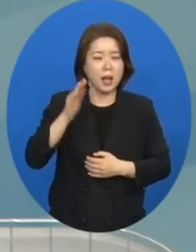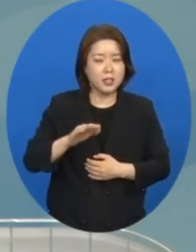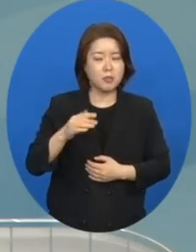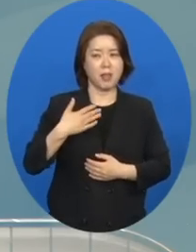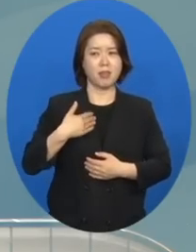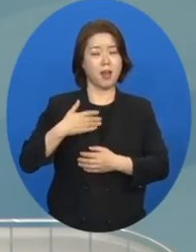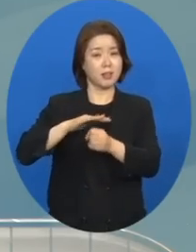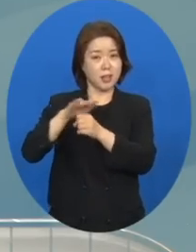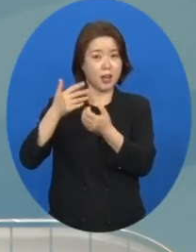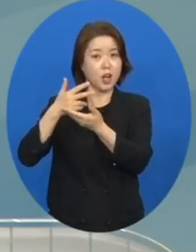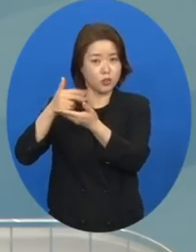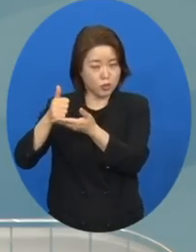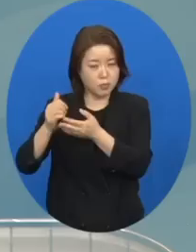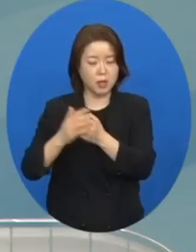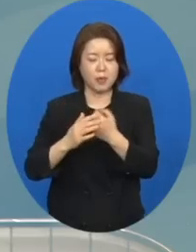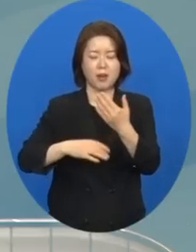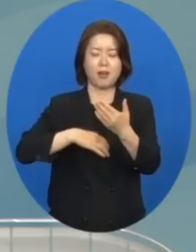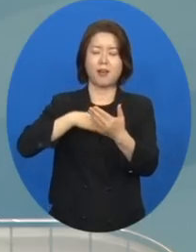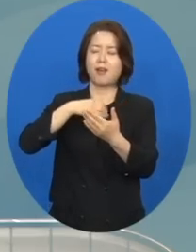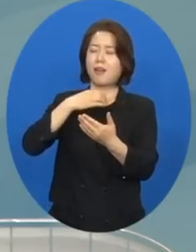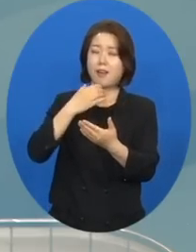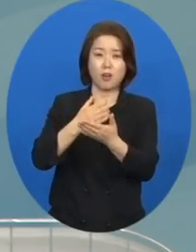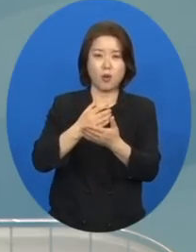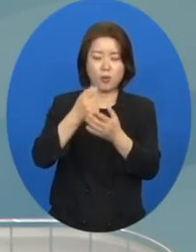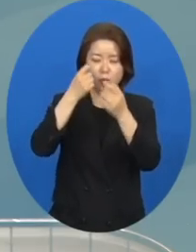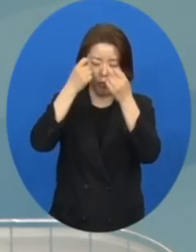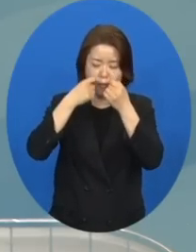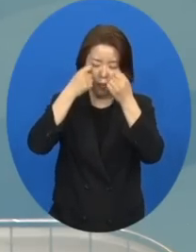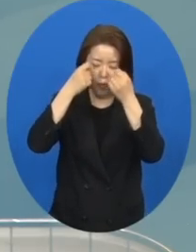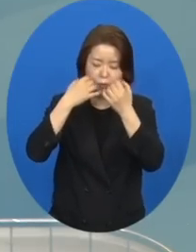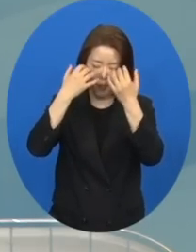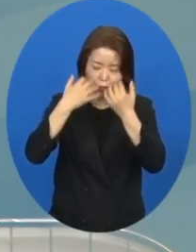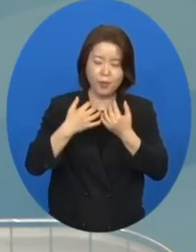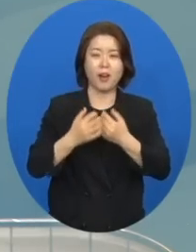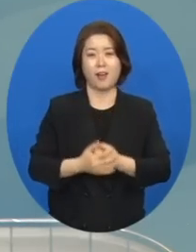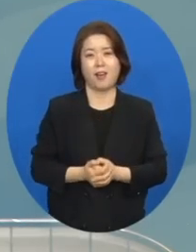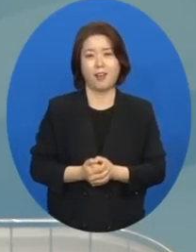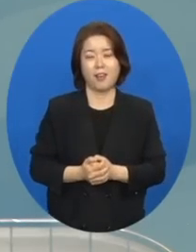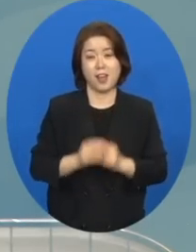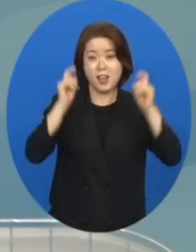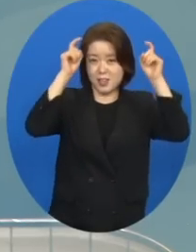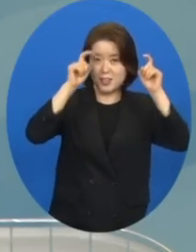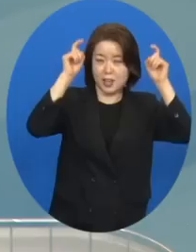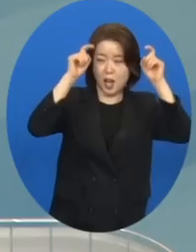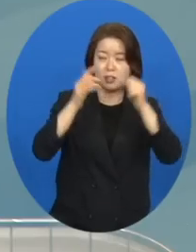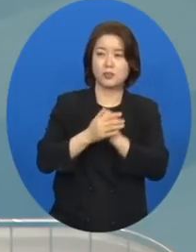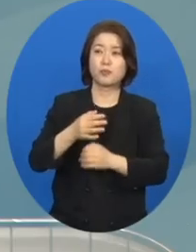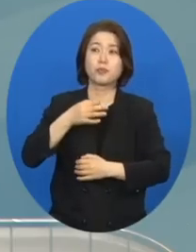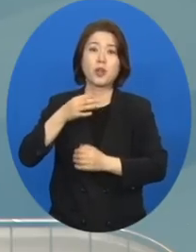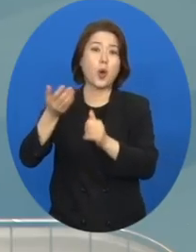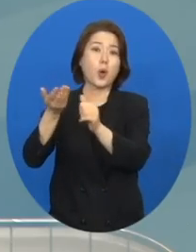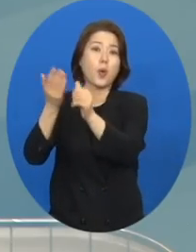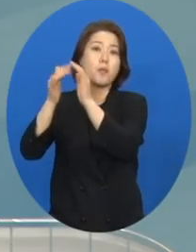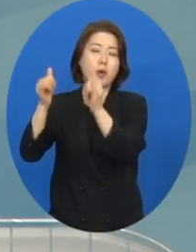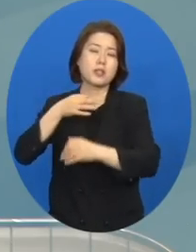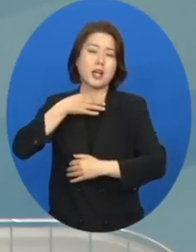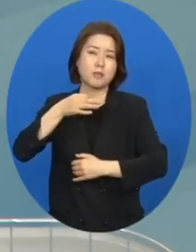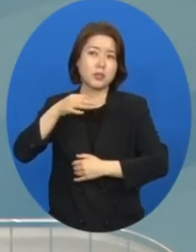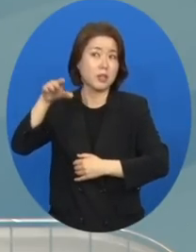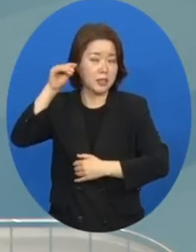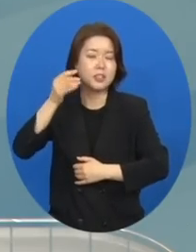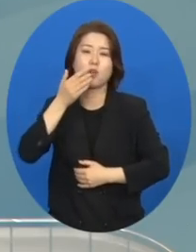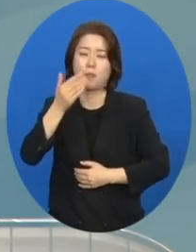주님 때문에 너무 감격 에 대해서 얼마나 울었는지 몰라요 얀은 그 목자의 음성을 들어야 자 좋은 애가